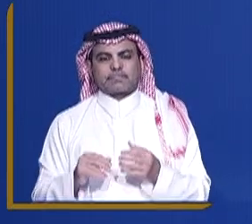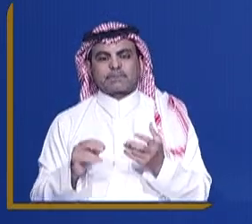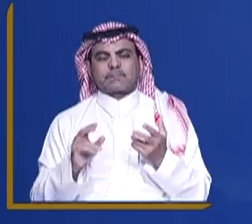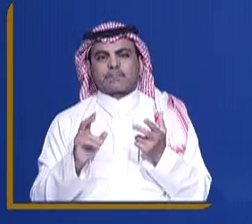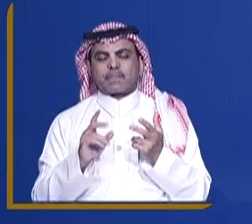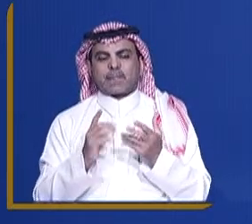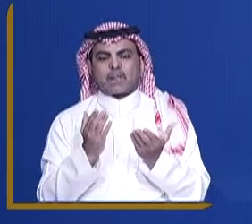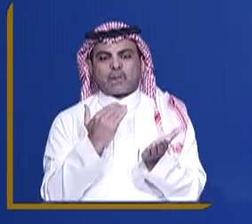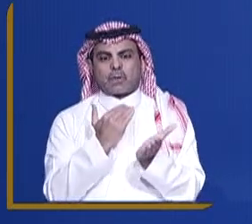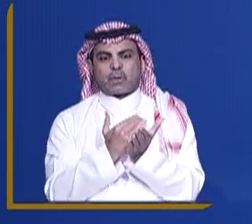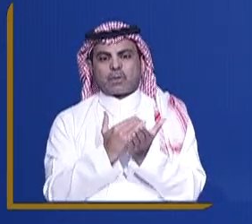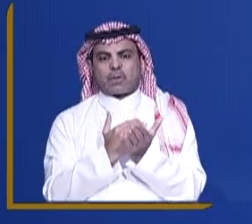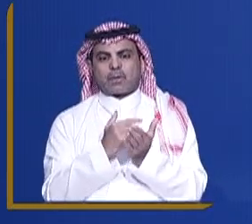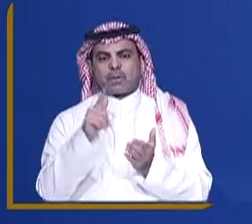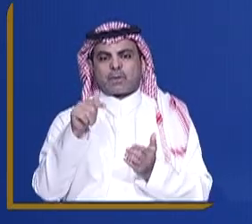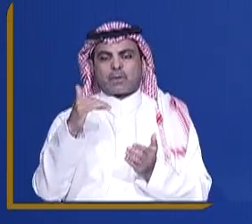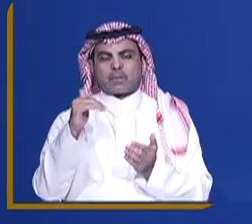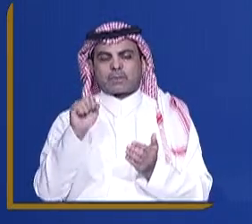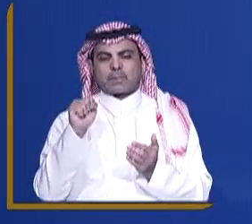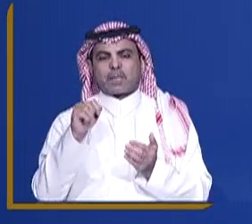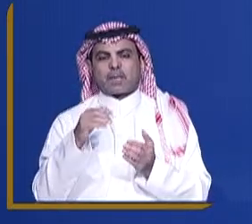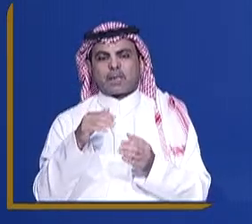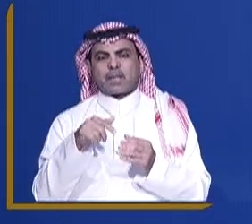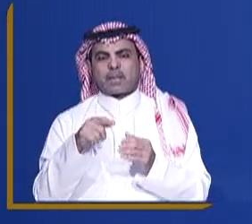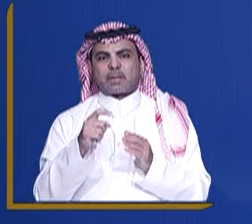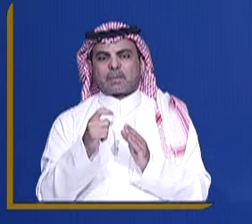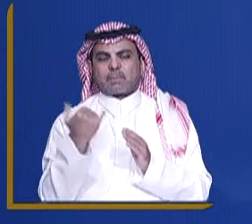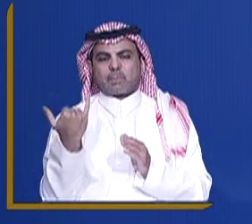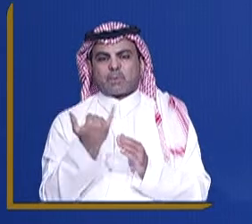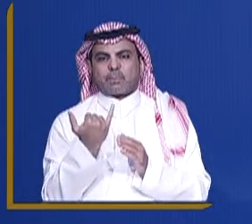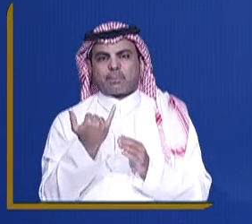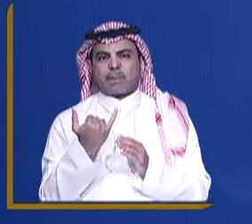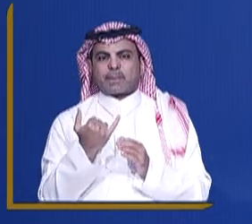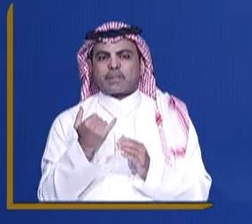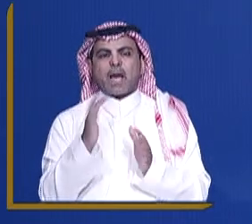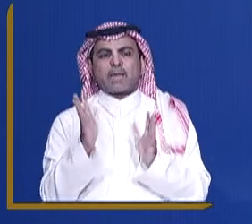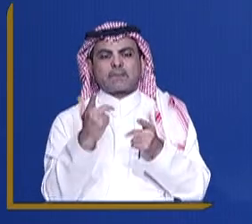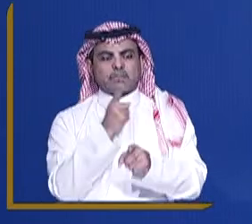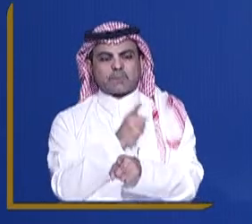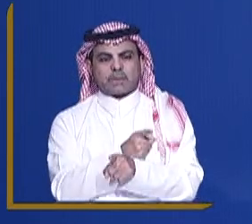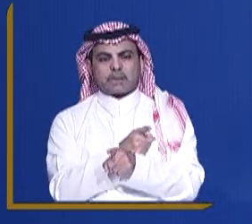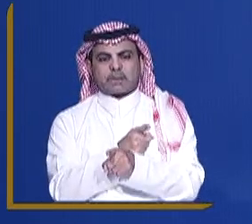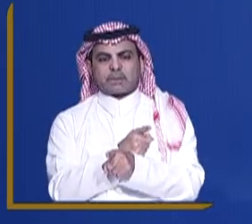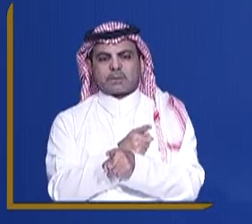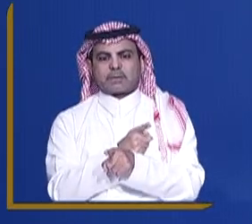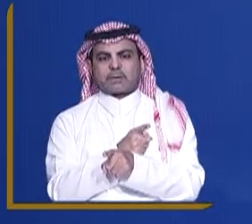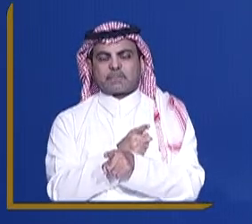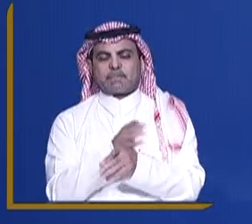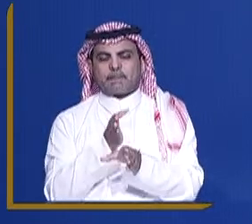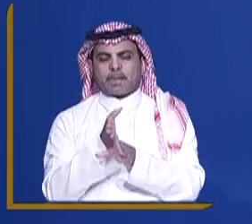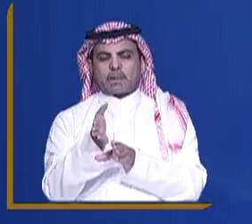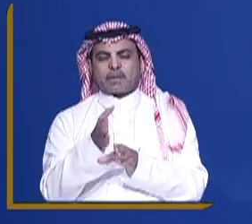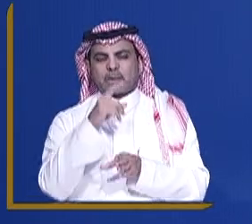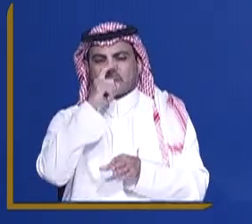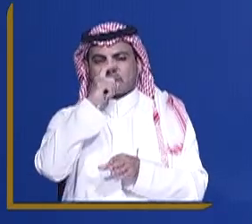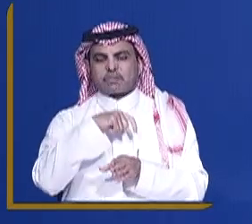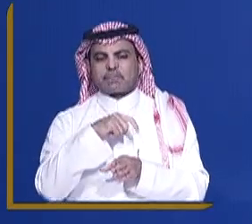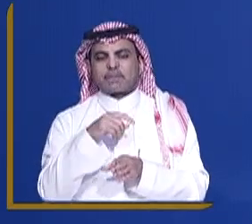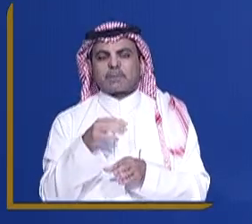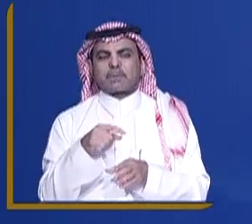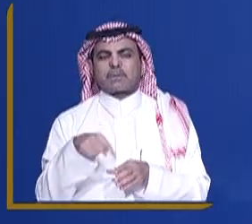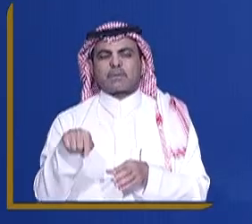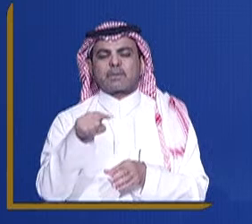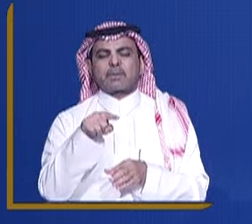يخص الرخصة، الرخصة ذكرنا هي مهمة جدا لأي عمل، وهذا عمل مهني، ولكن نحن